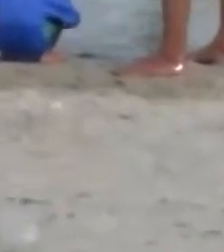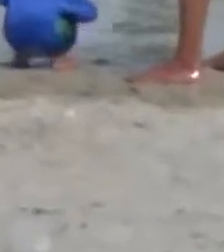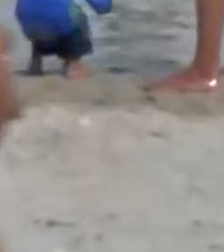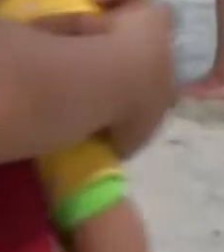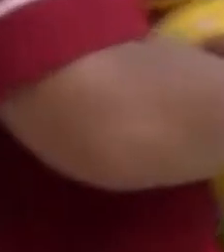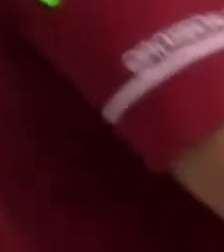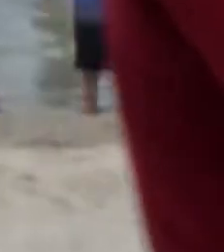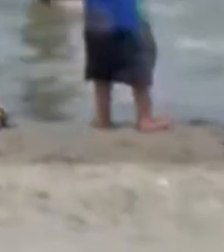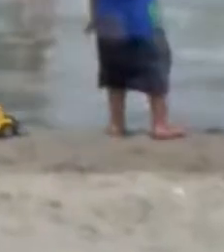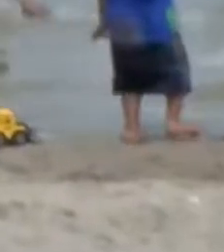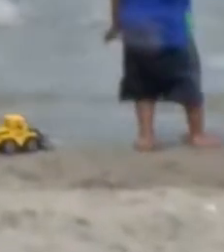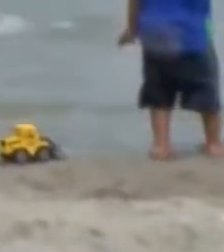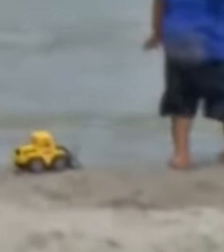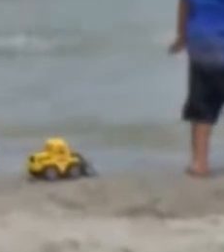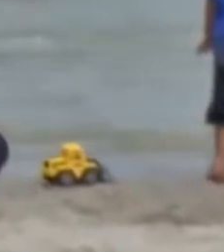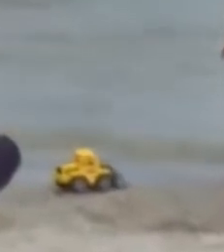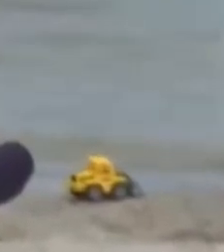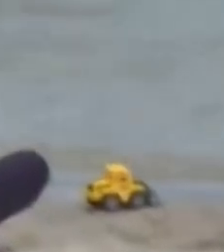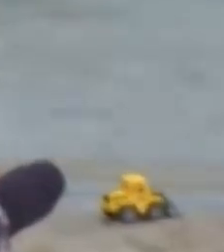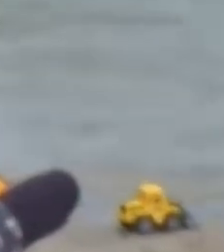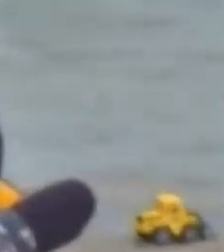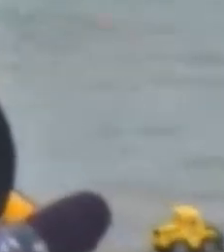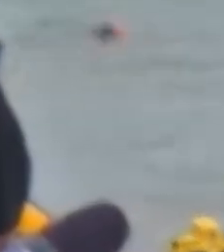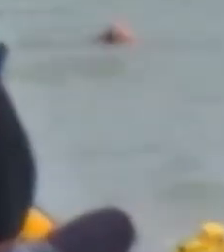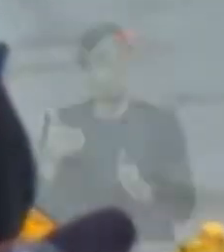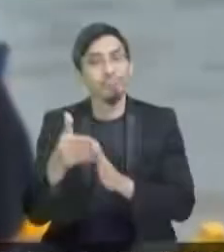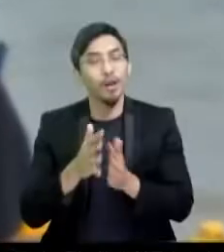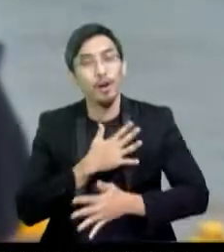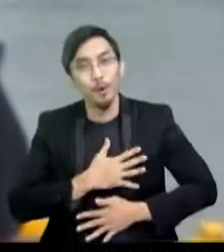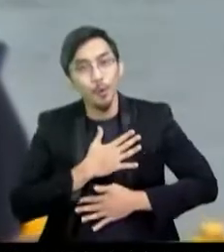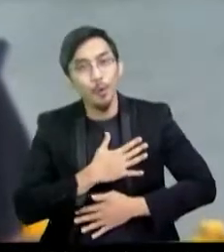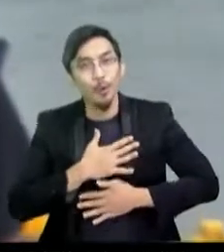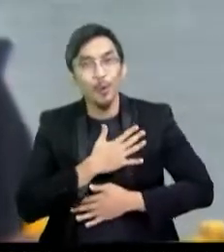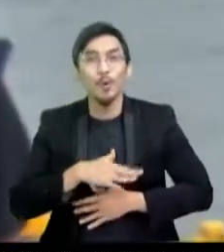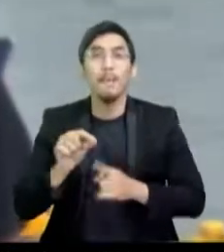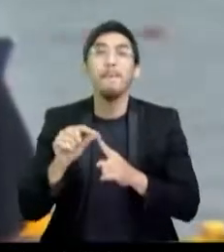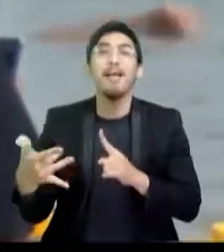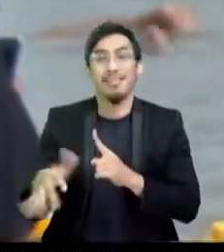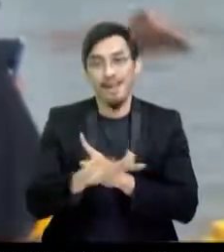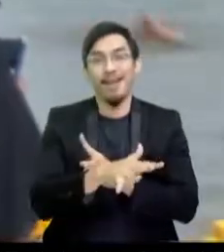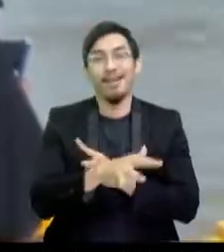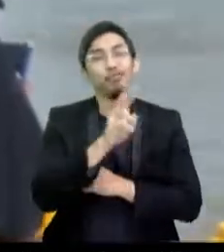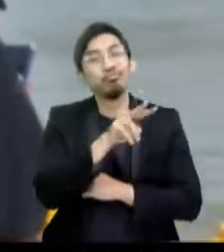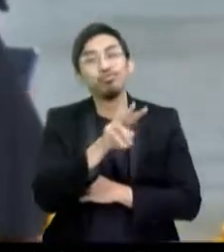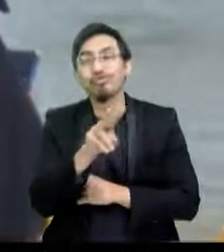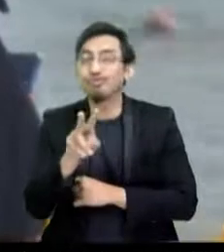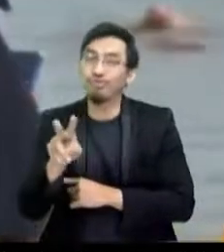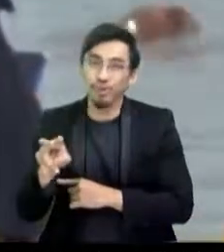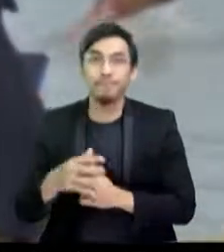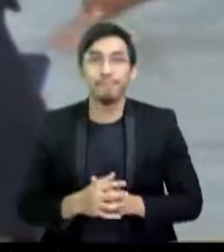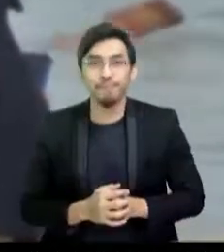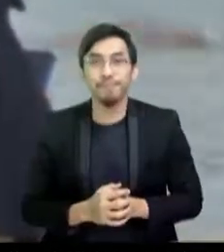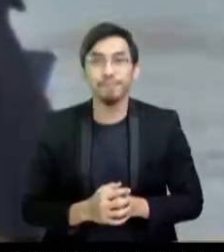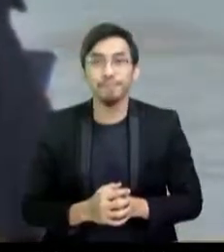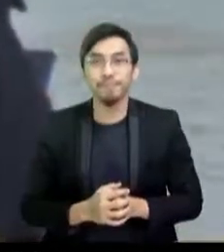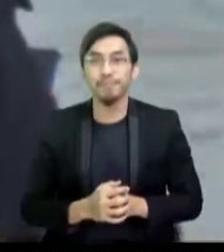tua nampak meramaikan kawasan wisata Pantai Ancol yang memang saat ini masih menjadi destinasi favorit. Dan kalau kita lihat, ini mereka anak-anak